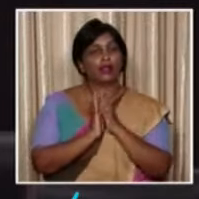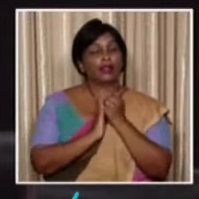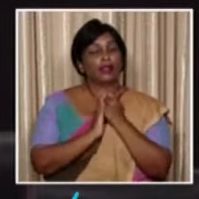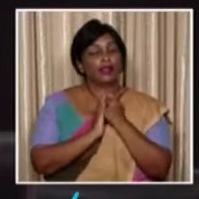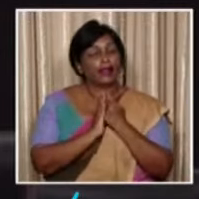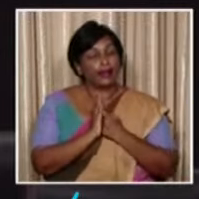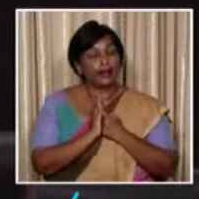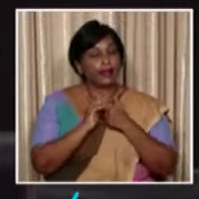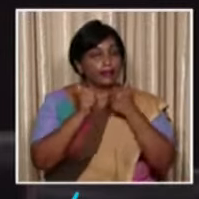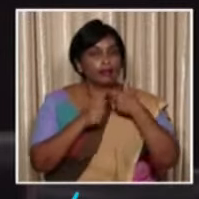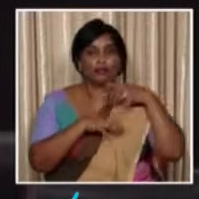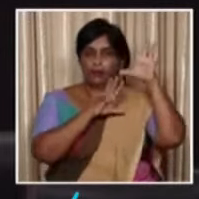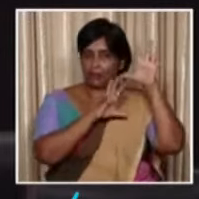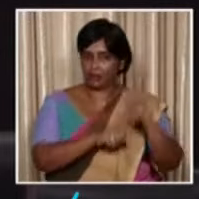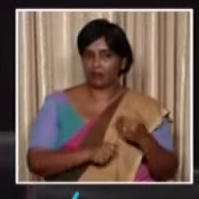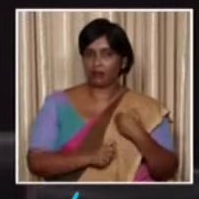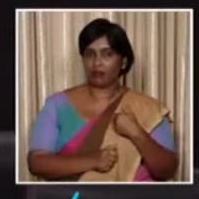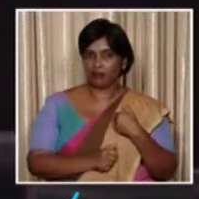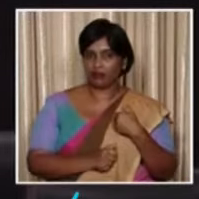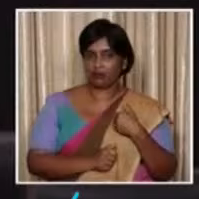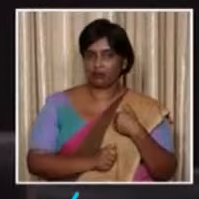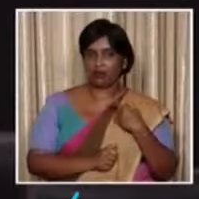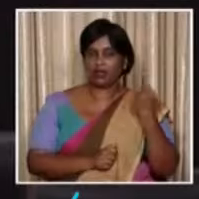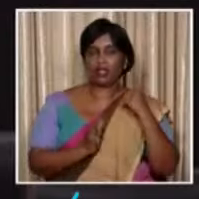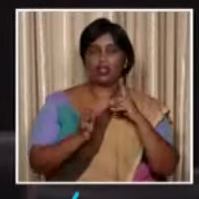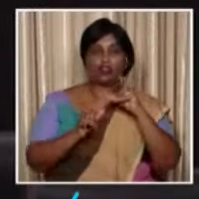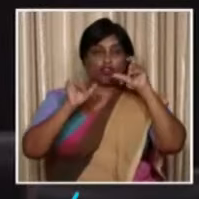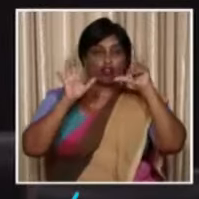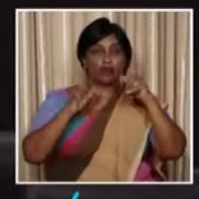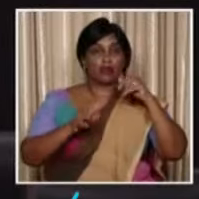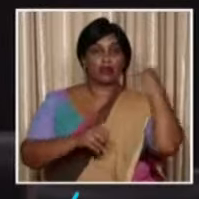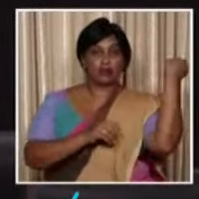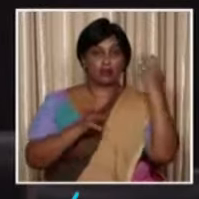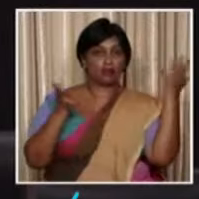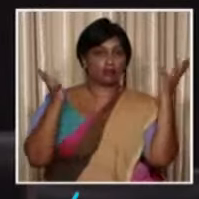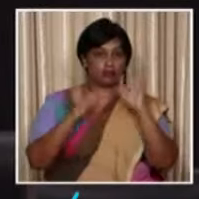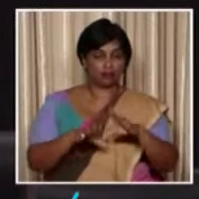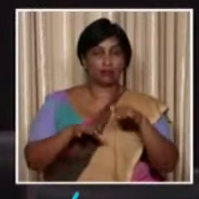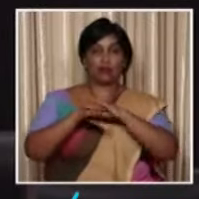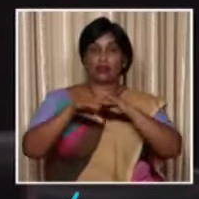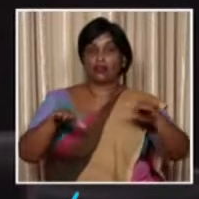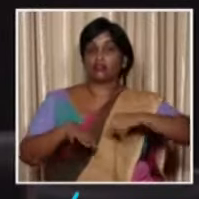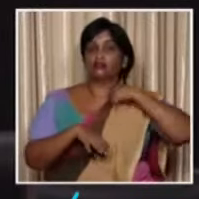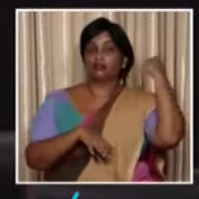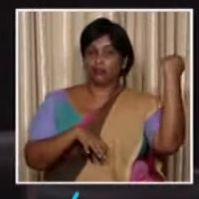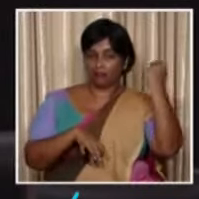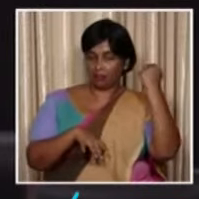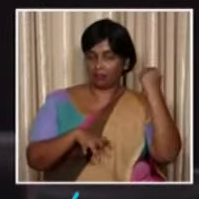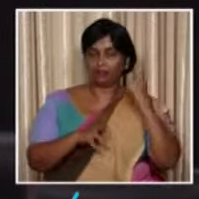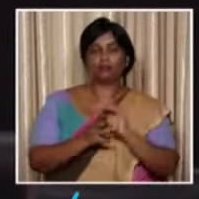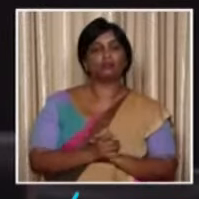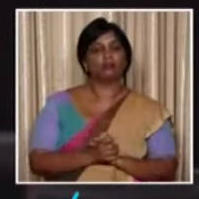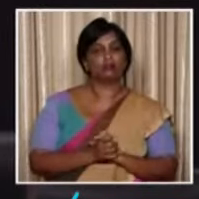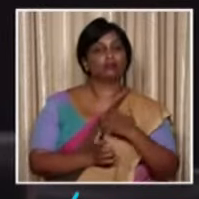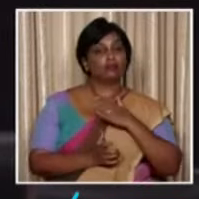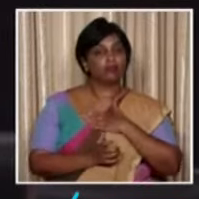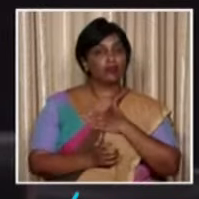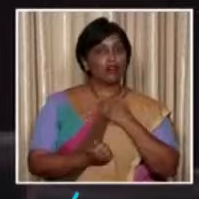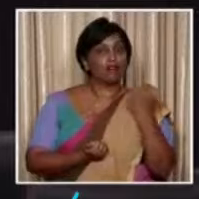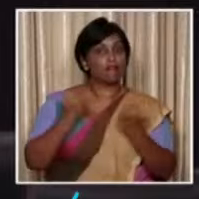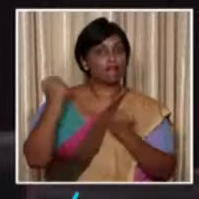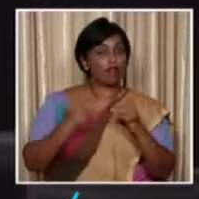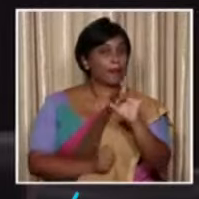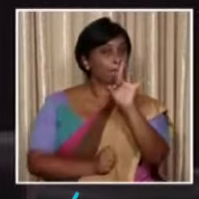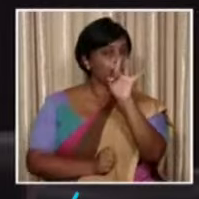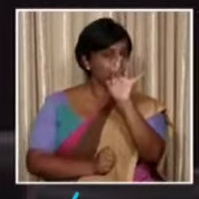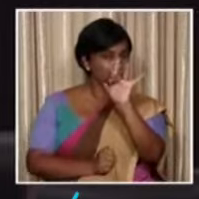නීත්‍යානුකූලව ගෙනල්ලා තියෙනවා එදා ලිප්ටන් වටරවුමේ රැස්වීම කරපු ස්ටේජ් එකේ ඉඳලා මගේ වාහන